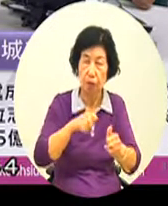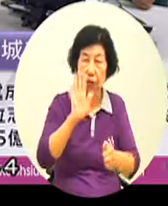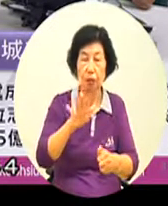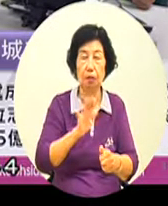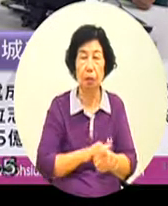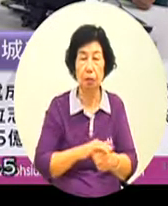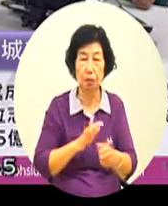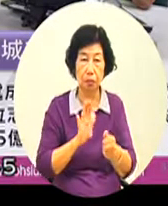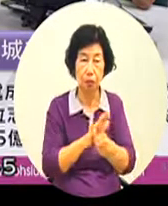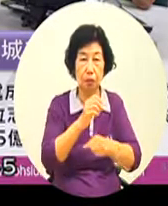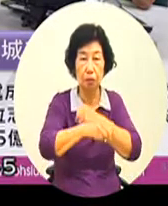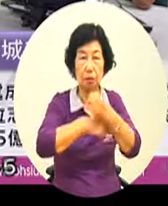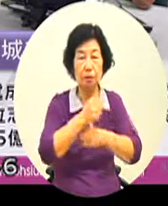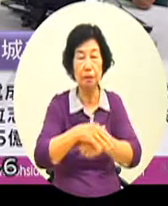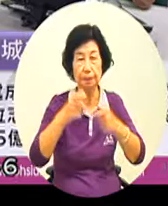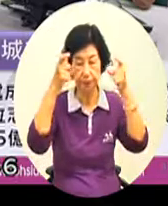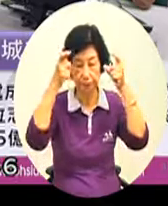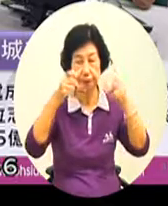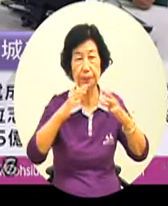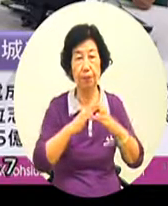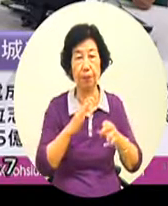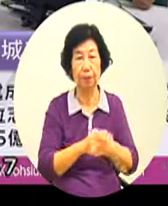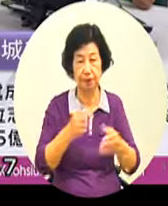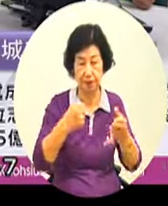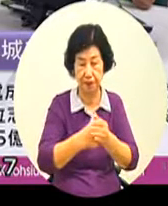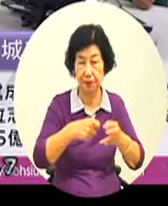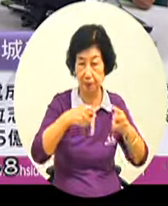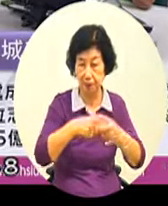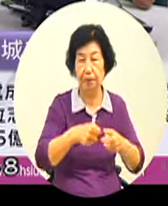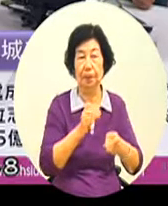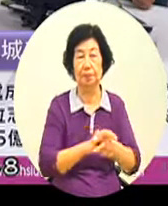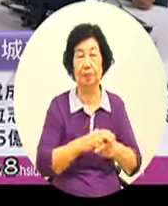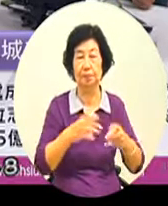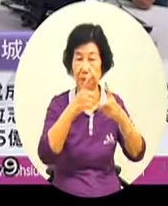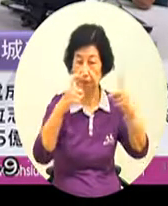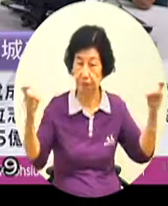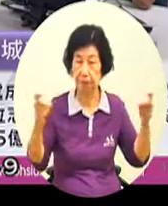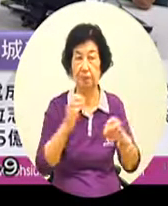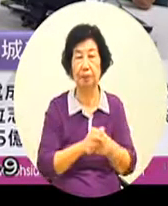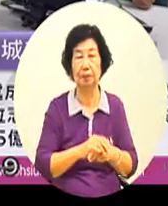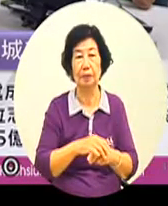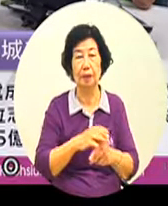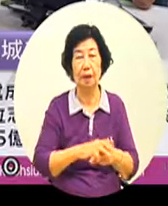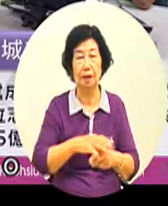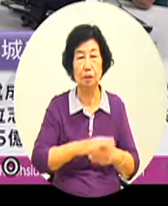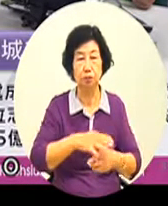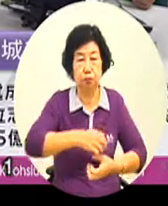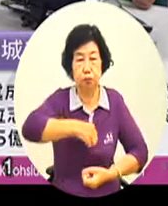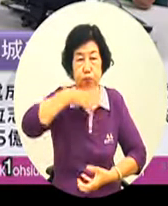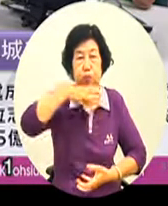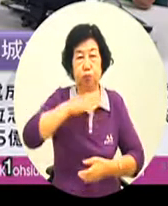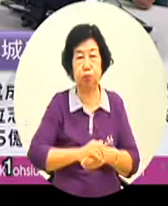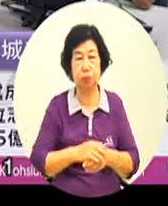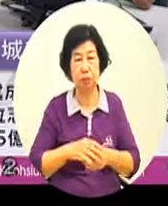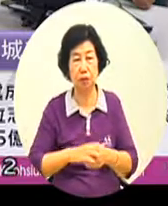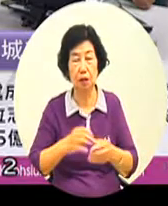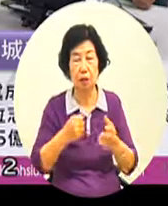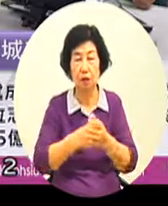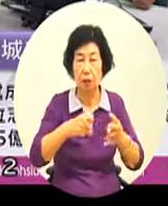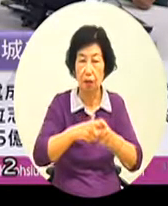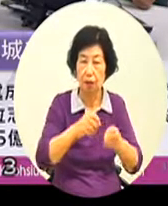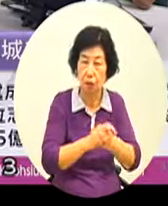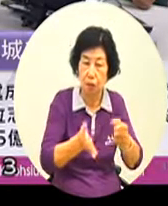动高雄市成为一个志工很活跃的一个城市，还有英法志工的一些鼓励，也都是我们现在目前重点的一个